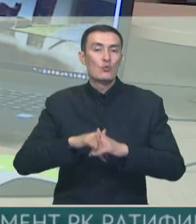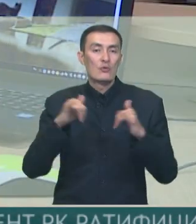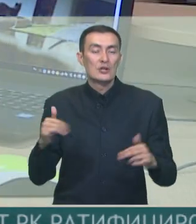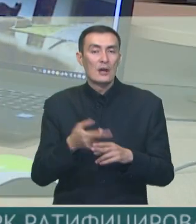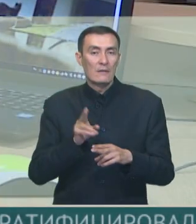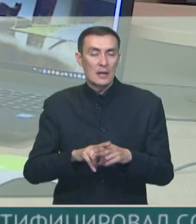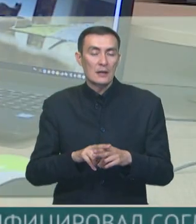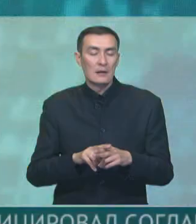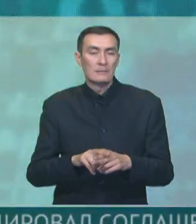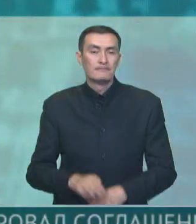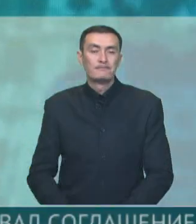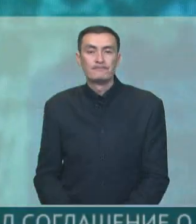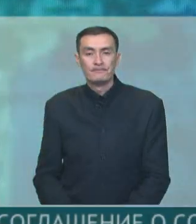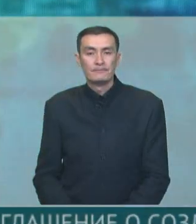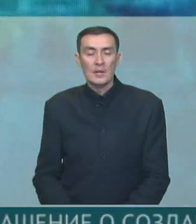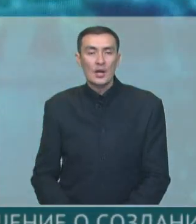данную цифру.